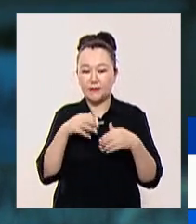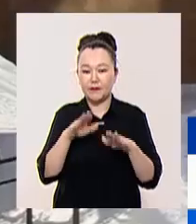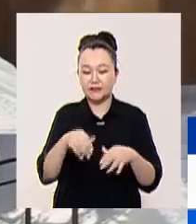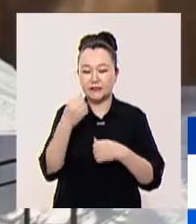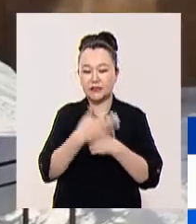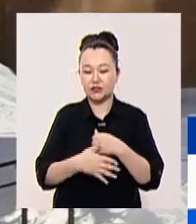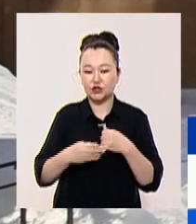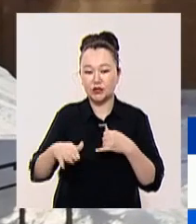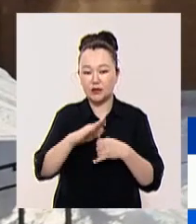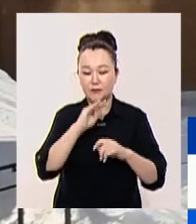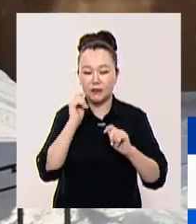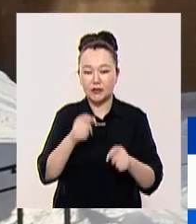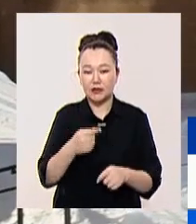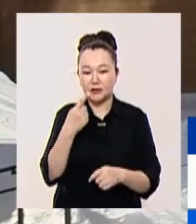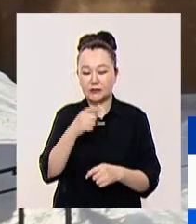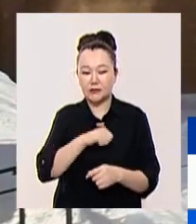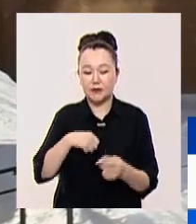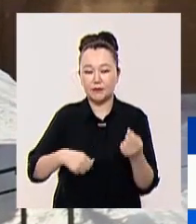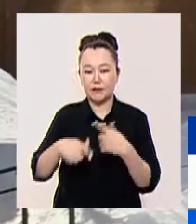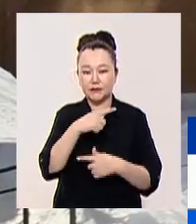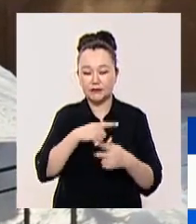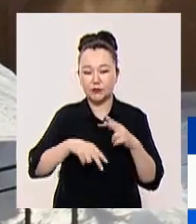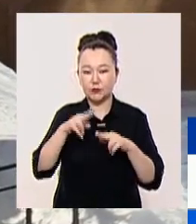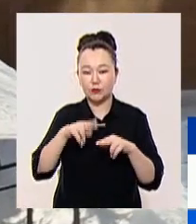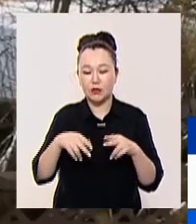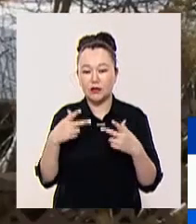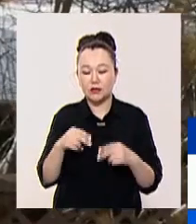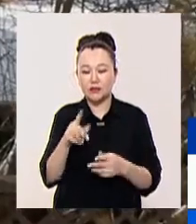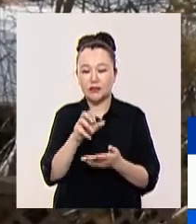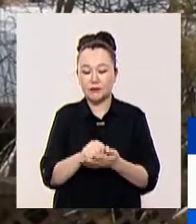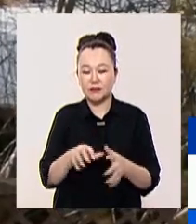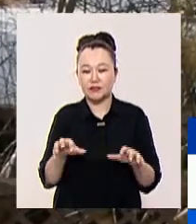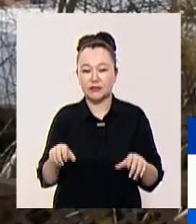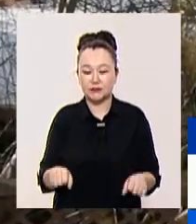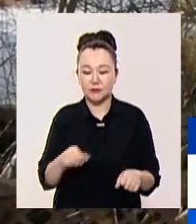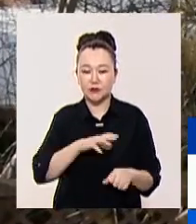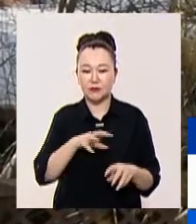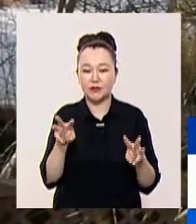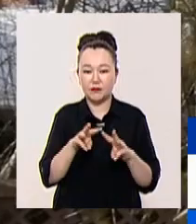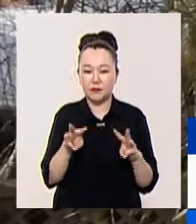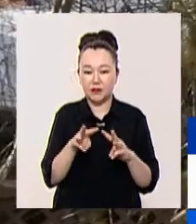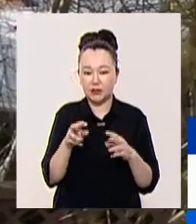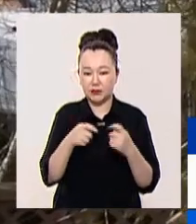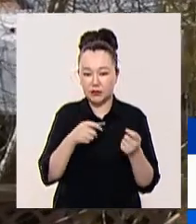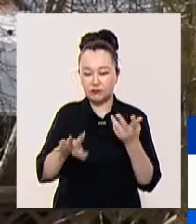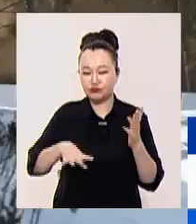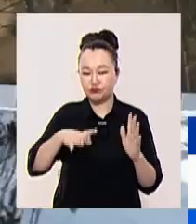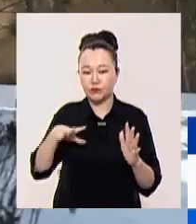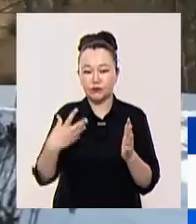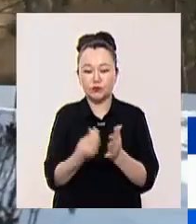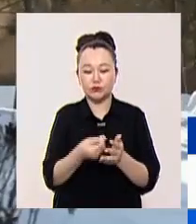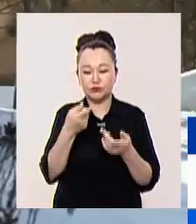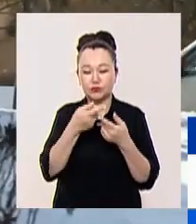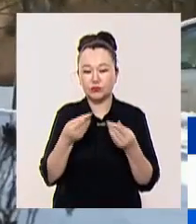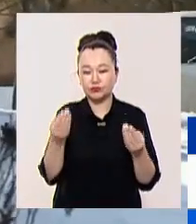Его подарила Масимову одна из бизнес-структур в период, когда он еще занимал кресло премьер-министра. Роскошный дом